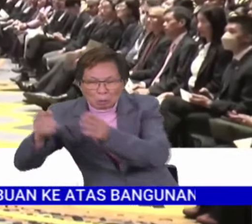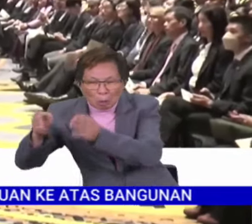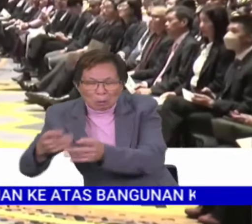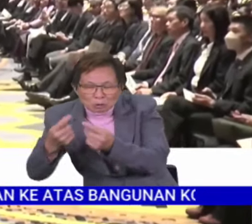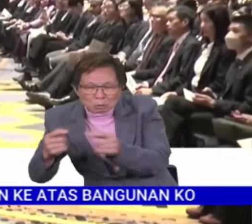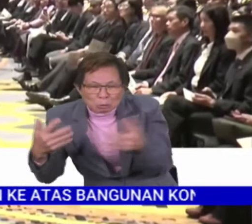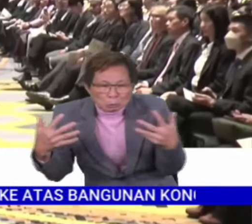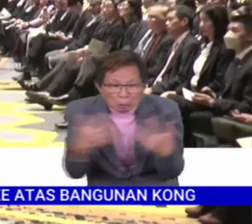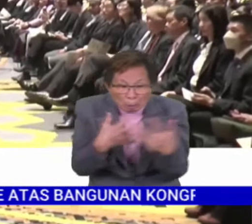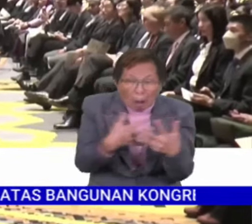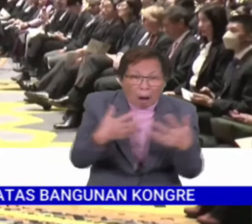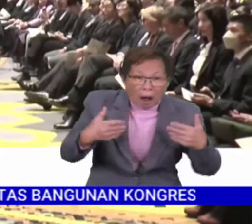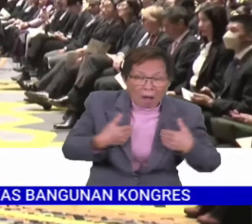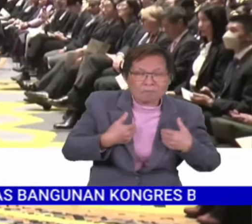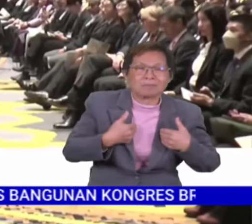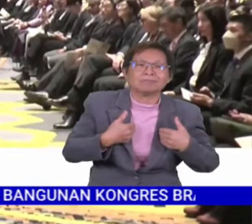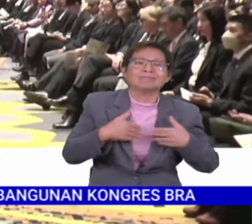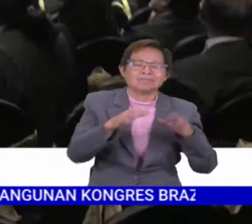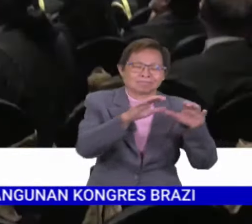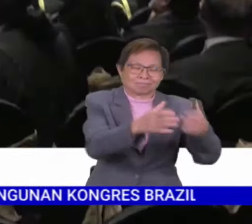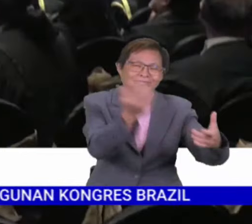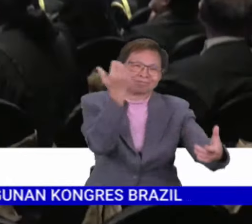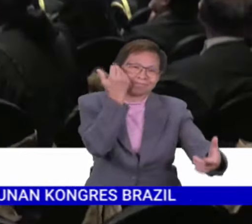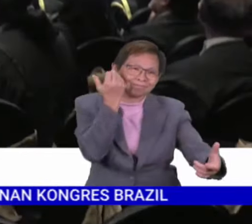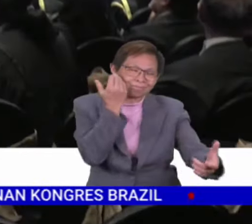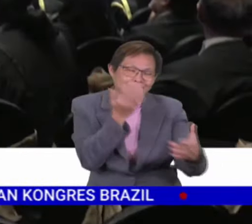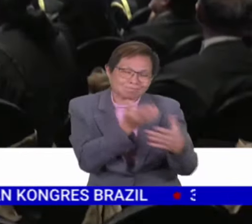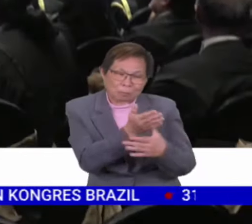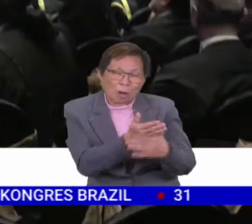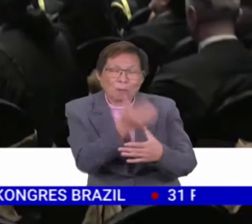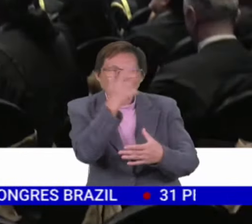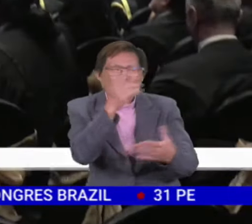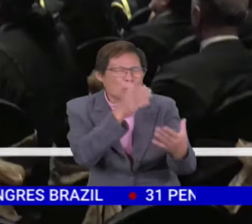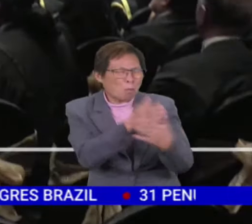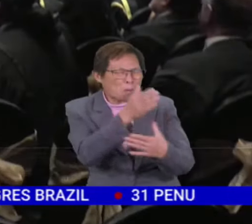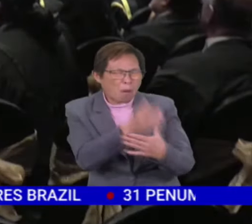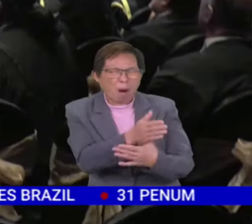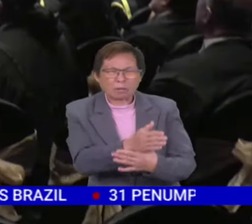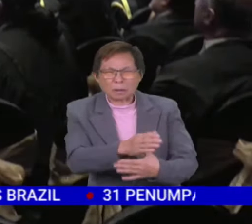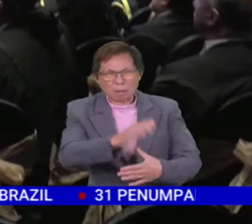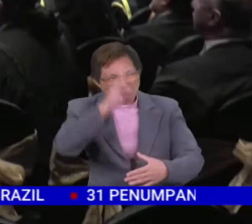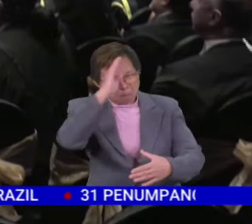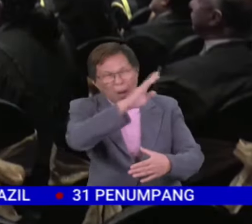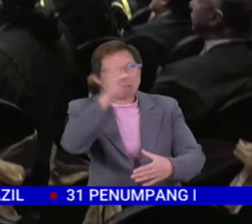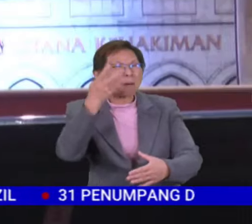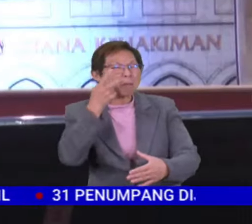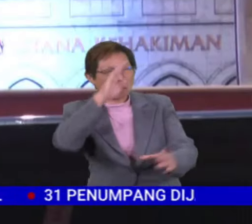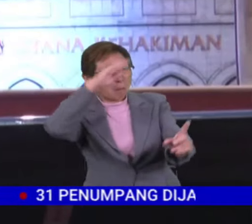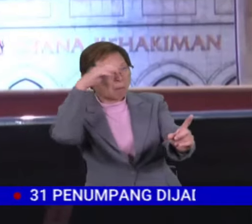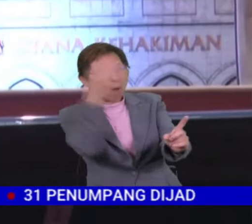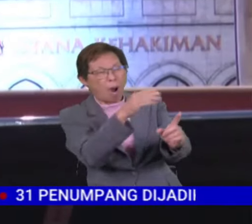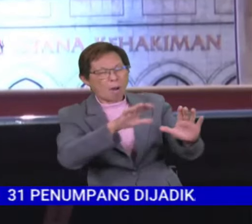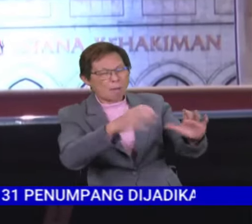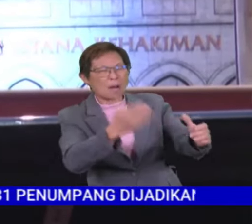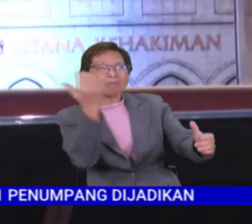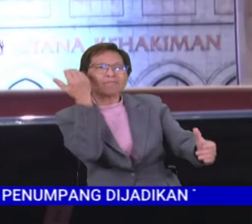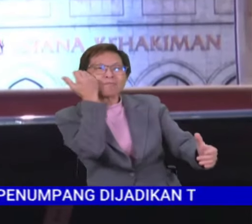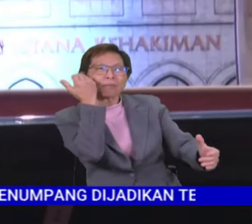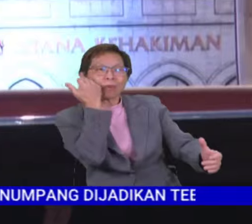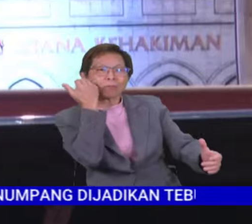untuk menakut-nakutkan Badan Kehakiman itu. Ini kerana pelbagai kecaman dan komen berbau politik disasarkan kepada Badan